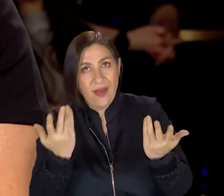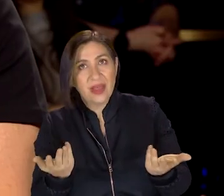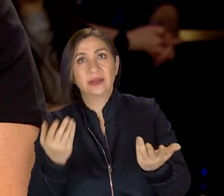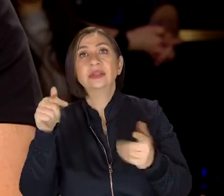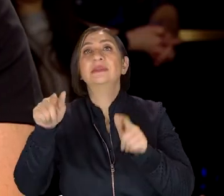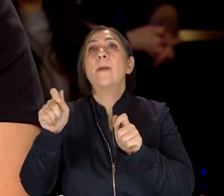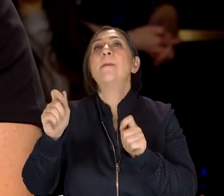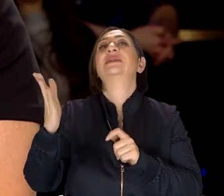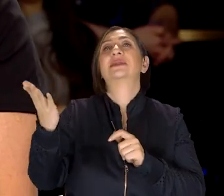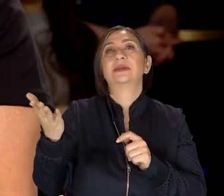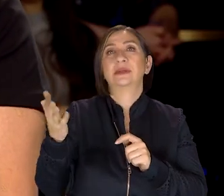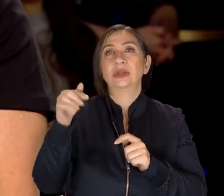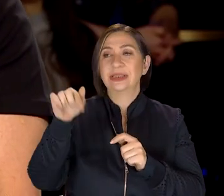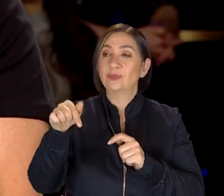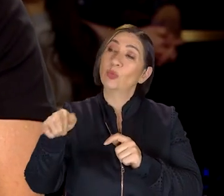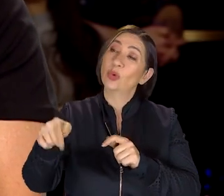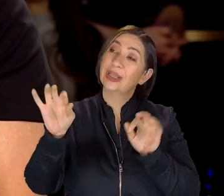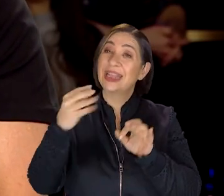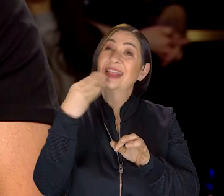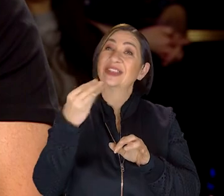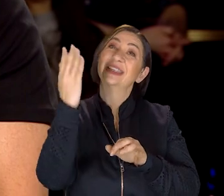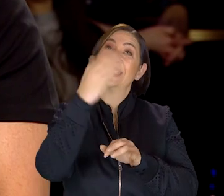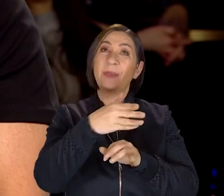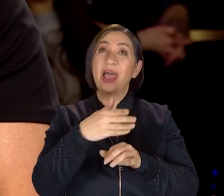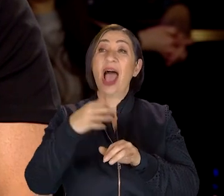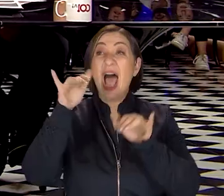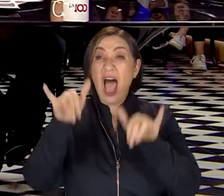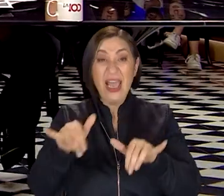Şimdi yapamazsın canım. Yani şimdi bugünün gençleri gidip